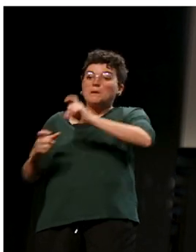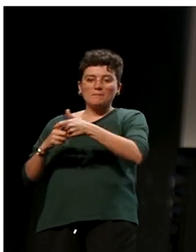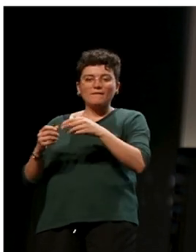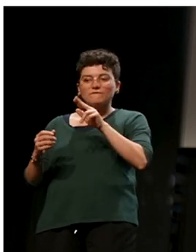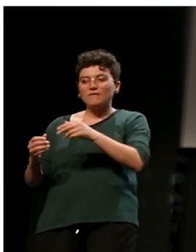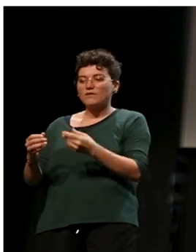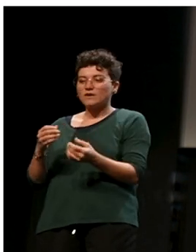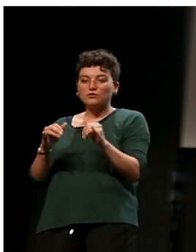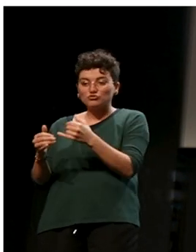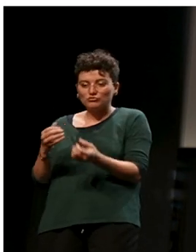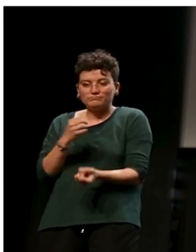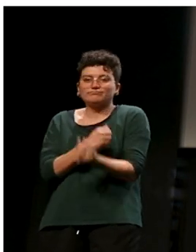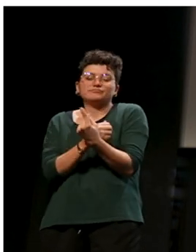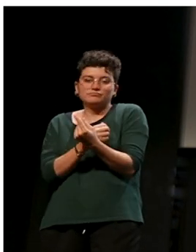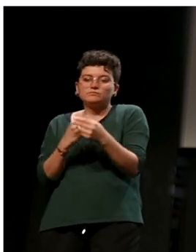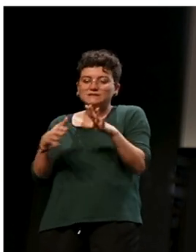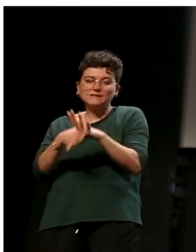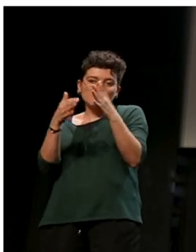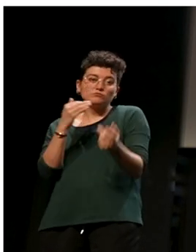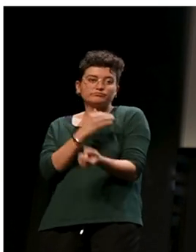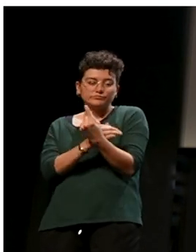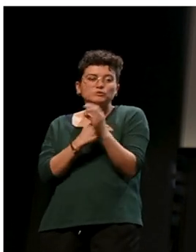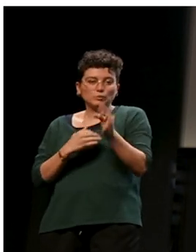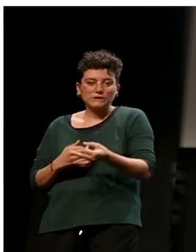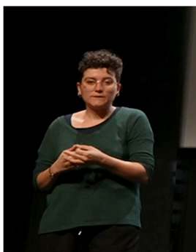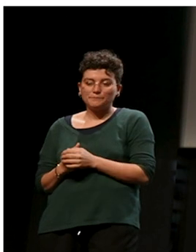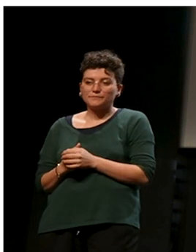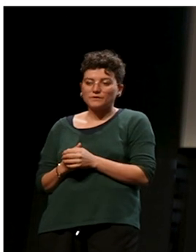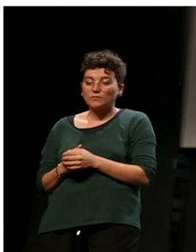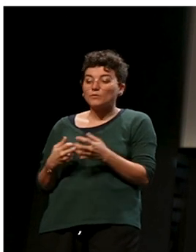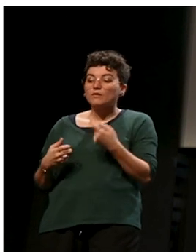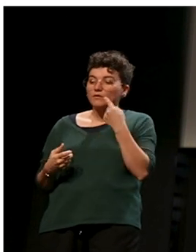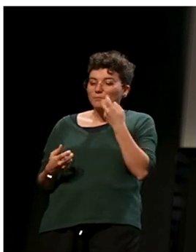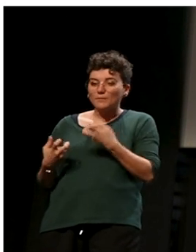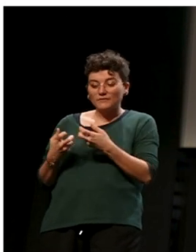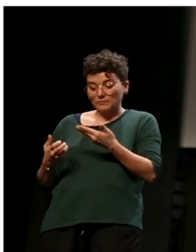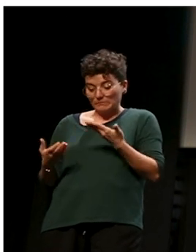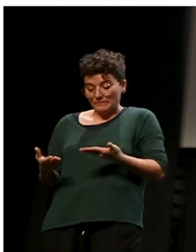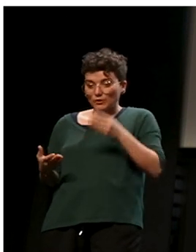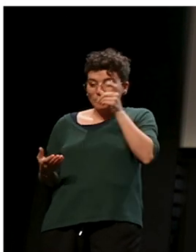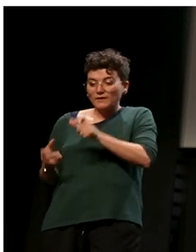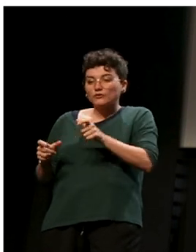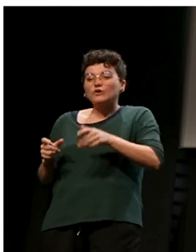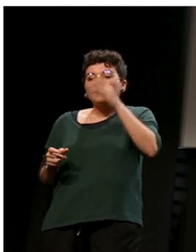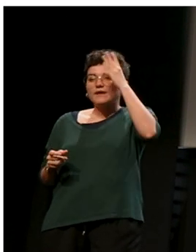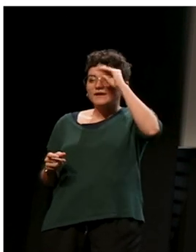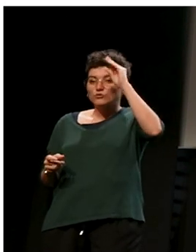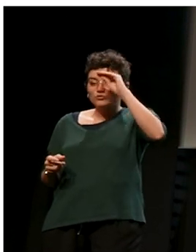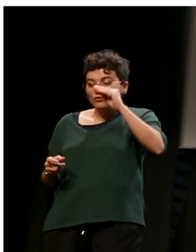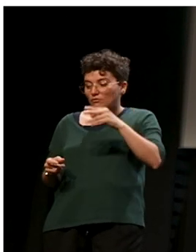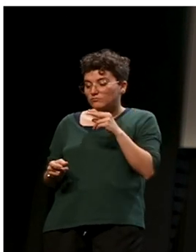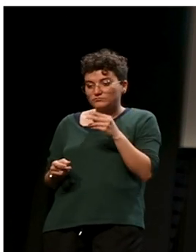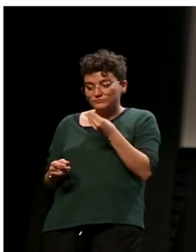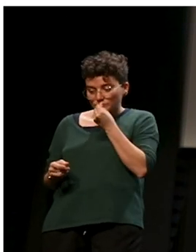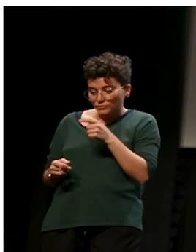assez enthousiaste avec les étudiants. Quand je vois ce qu'ils font actuellement, ça sort du lot. Moi, je leur dis, vous êtes en face des étudiants en école de commerce. Voilà, rien contre les écoles de commerce.